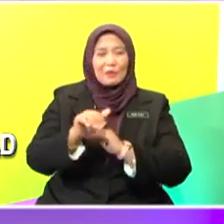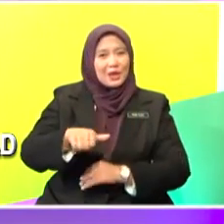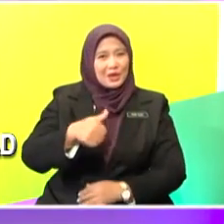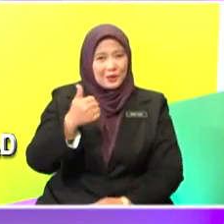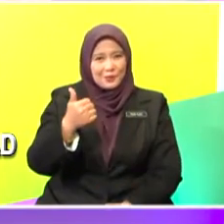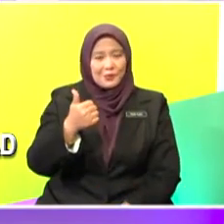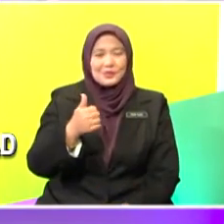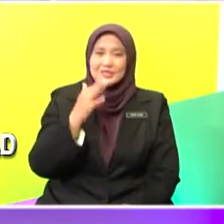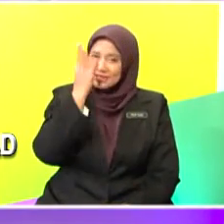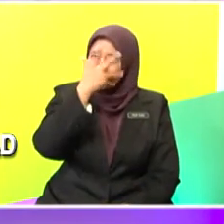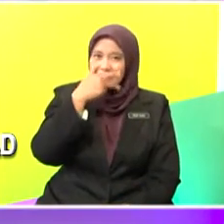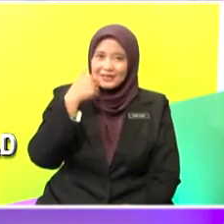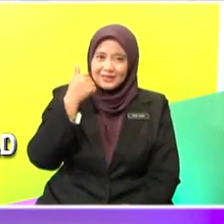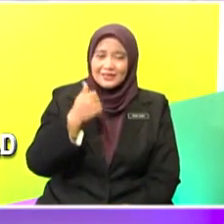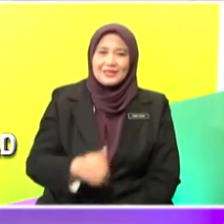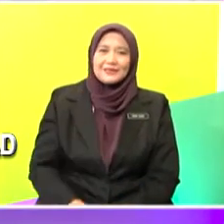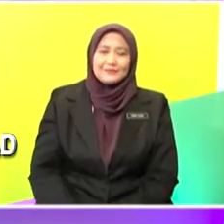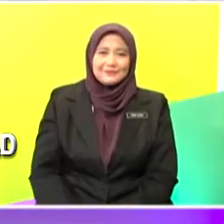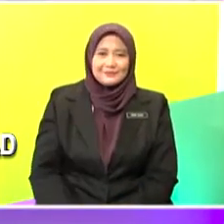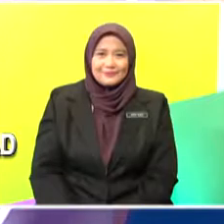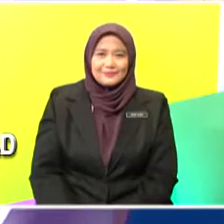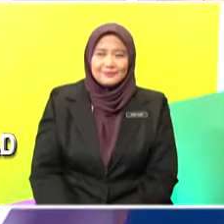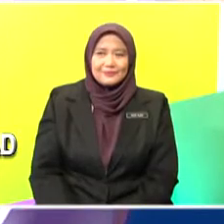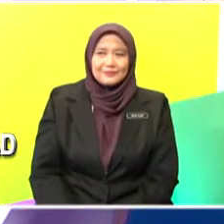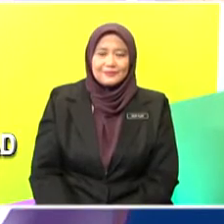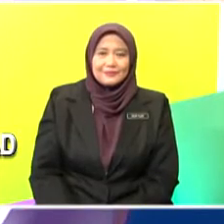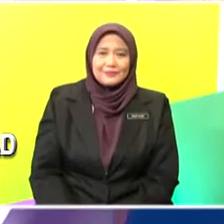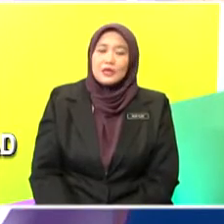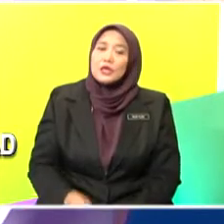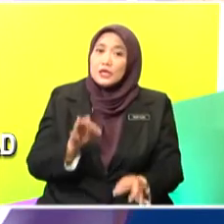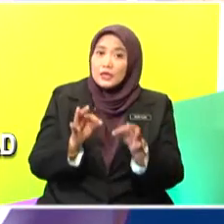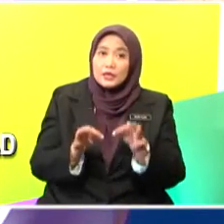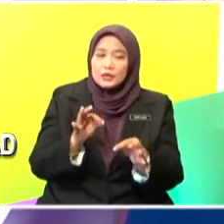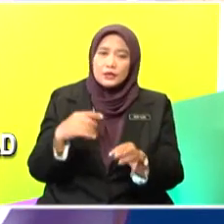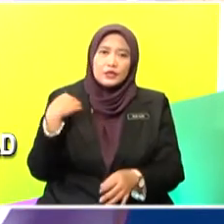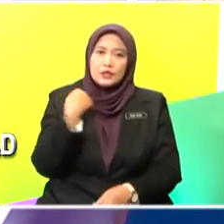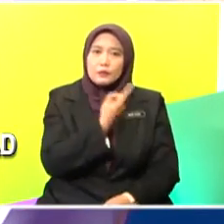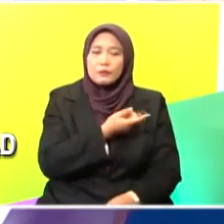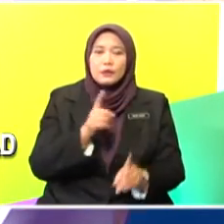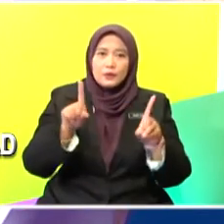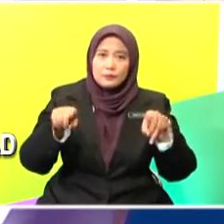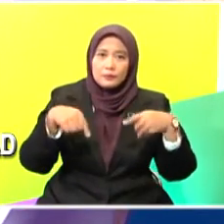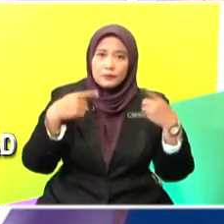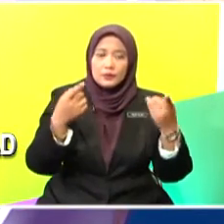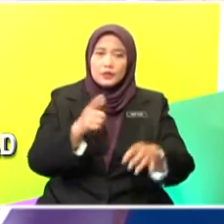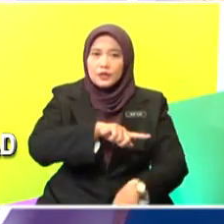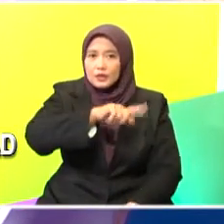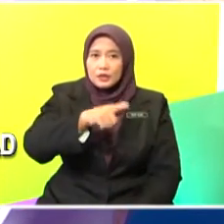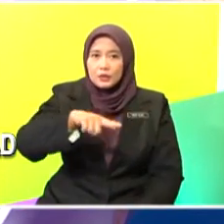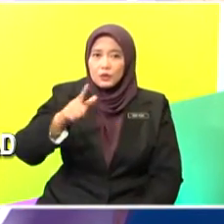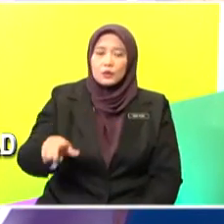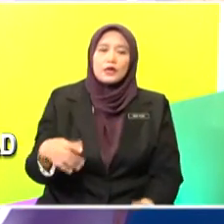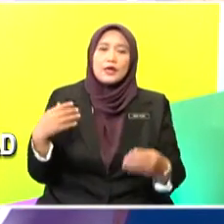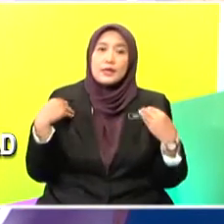cantik. Yeah. Okey. Hakim, kalau kita pergi pantai, cikgu, kita boleh tulis-tulis dekat pasir kat